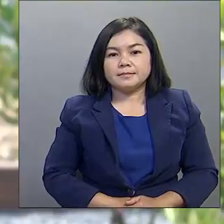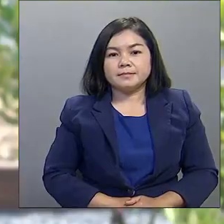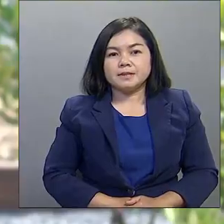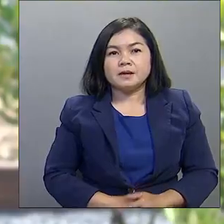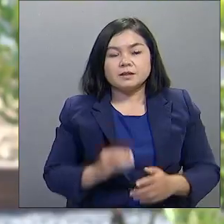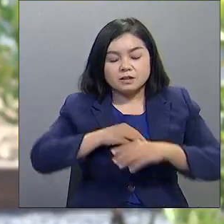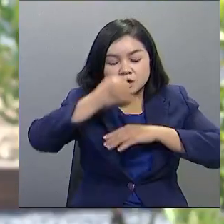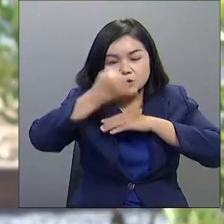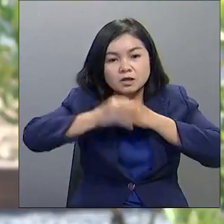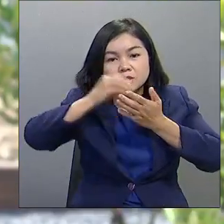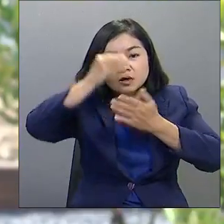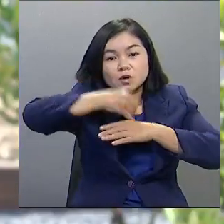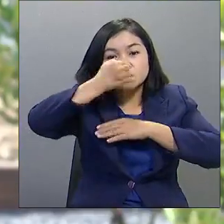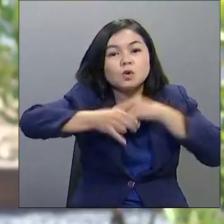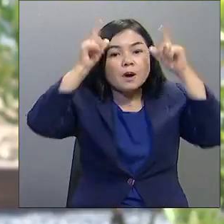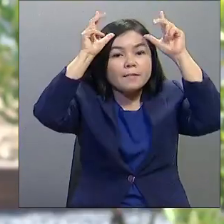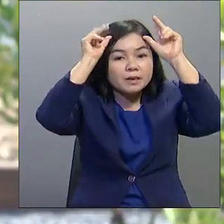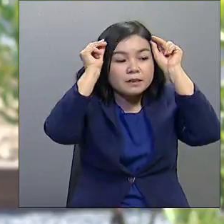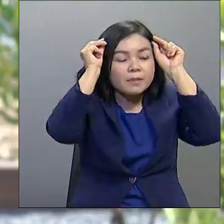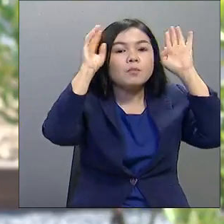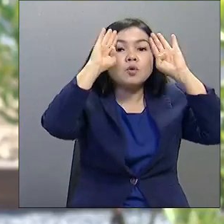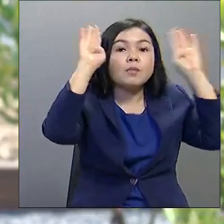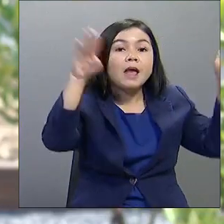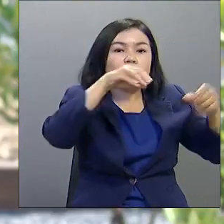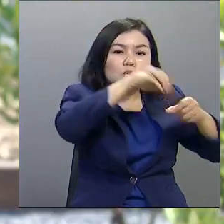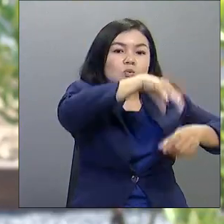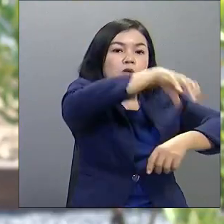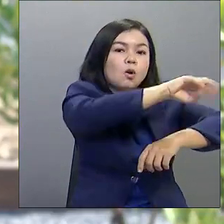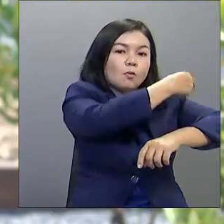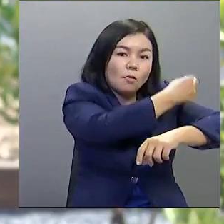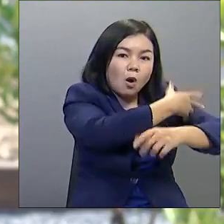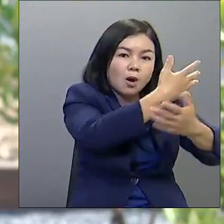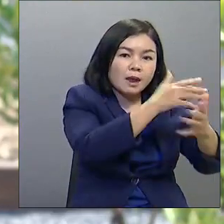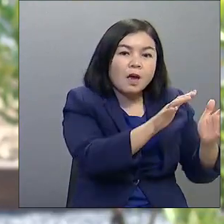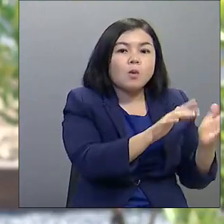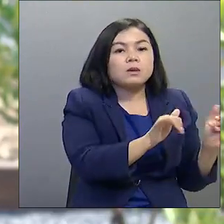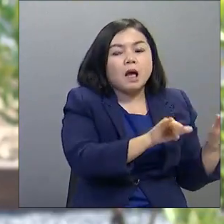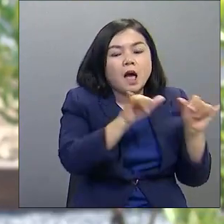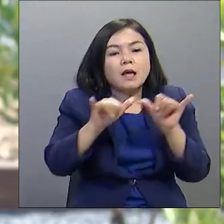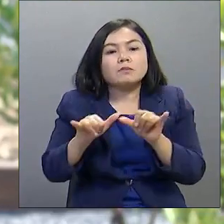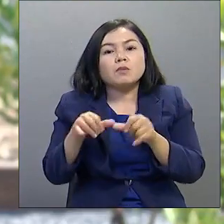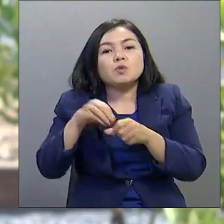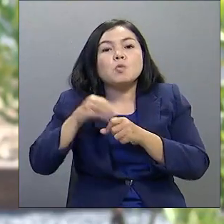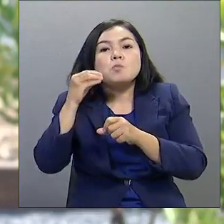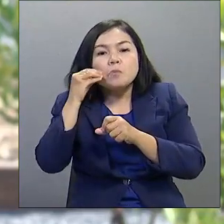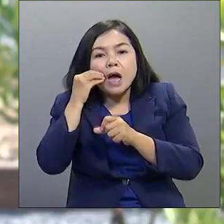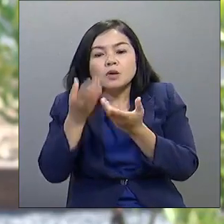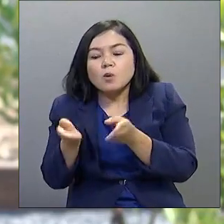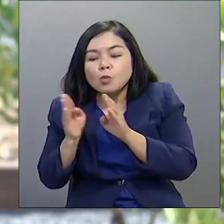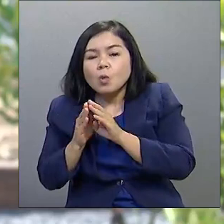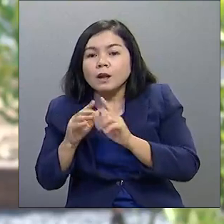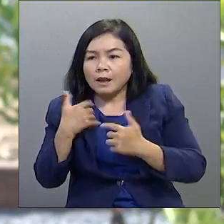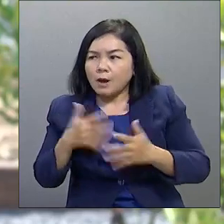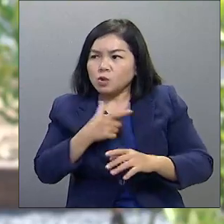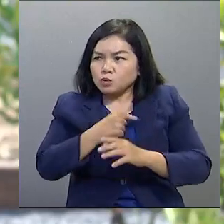จบพยาบาลทำอาชีพพยาบาลมาก่อนค่ะแล้วก็ช่วงที่ออกมาเป็นแม่บ้านนะคะเป็นจังหวะที่พี่เป็นคนชอบทำอาหาร